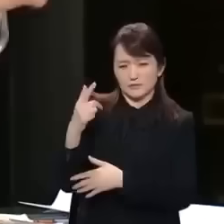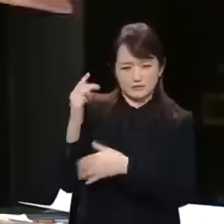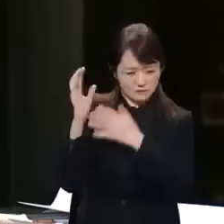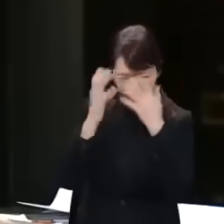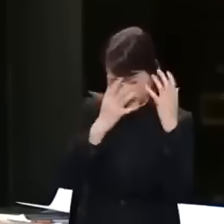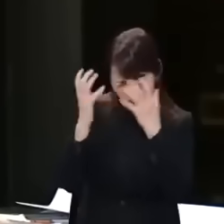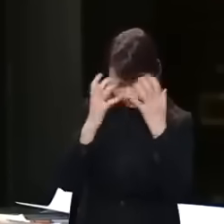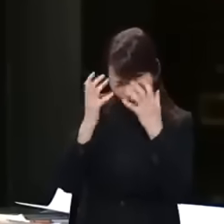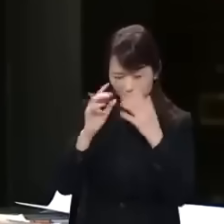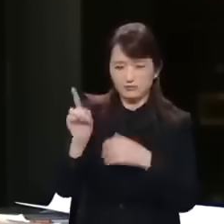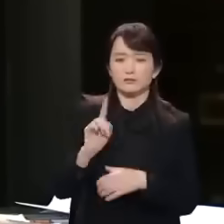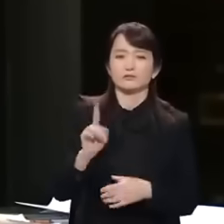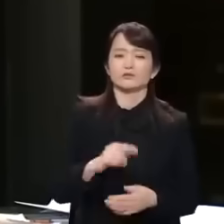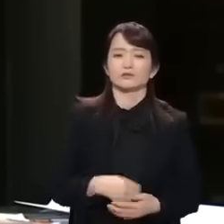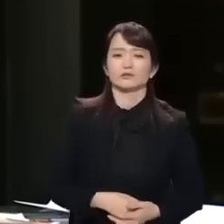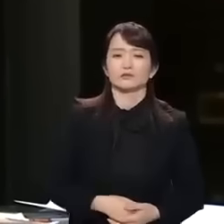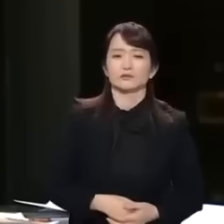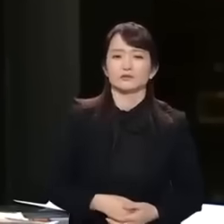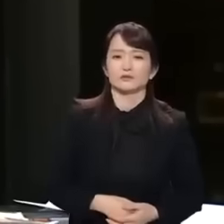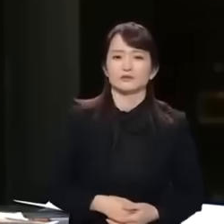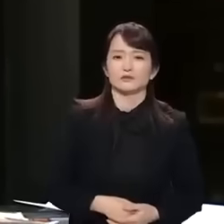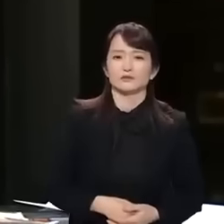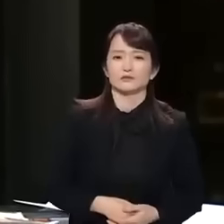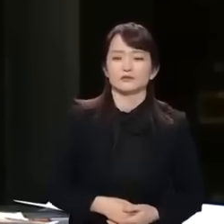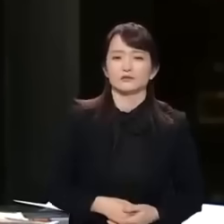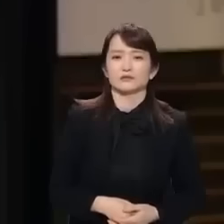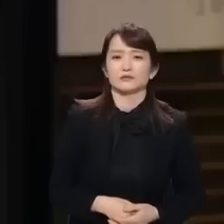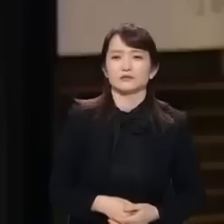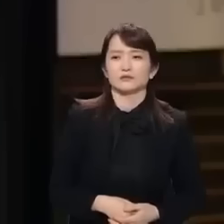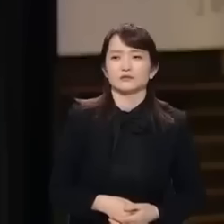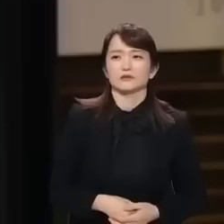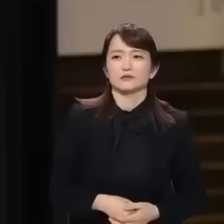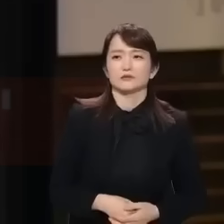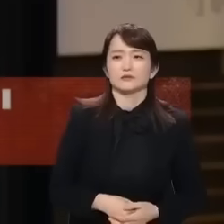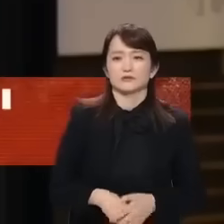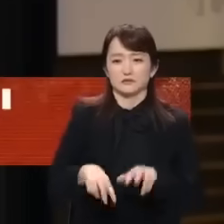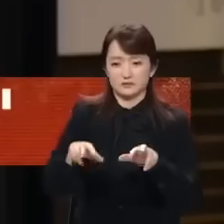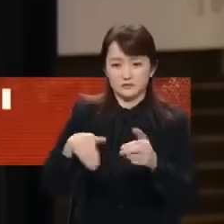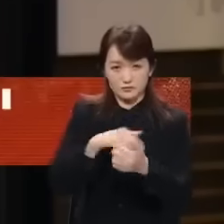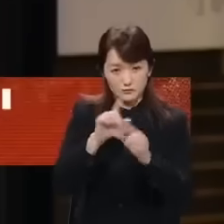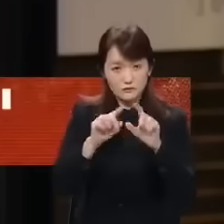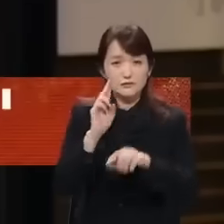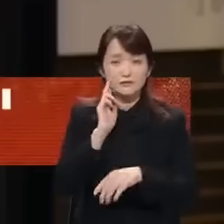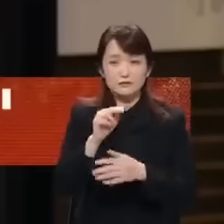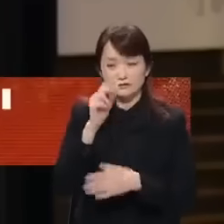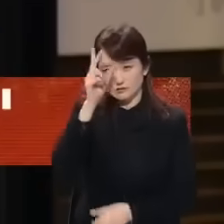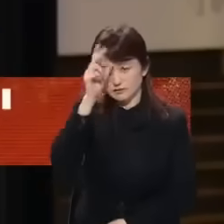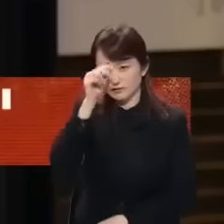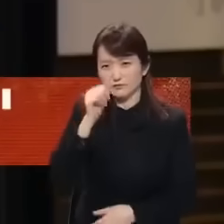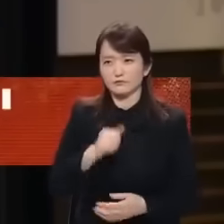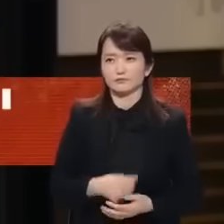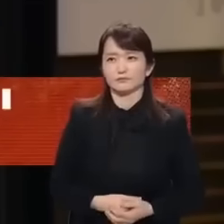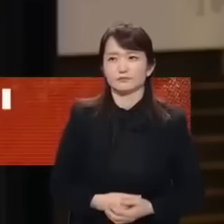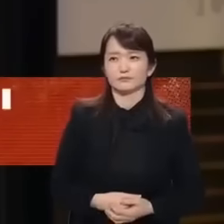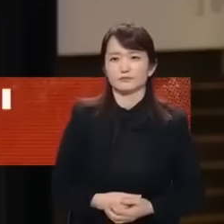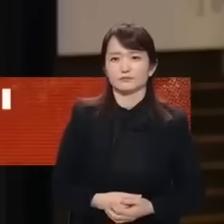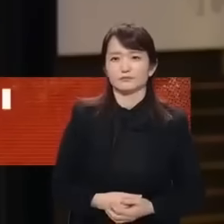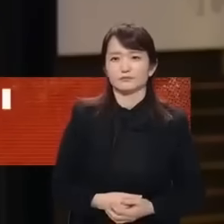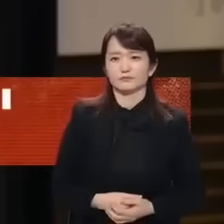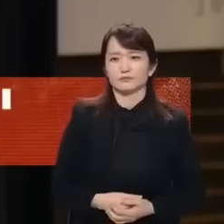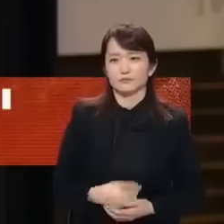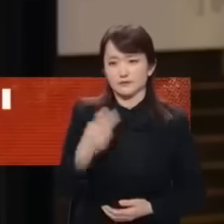거예요. 어떻게 양 변호사님이 좀 해법 좀 알려주세요 좀. 일단은 상황이 너무 심각한 나머지 경찰에서도 이제 관리